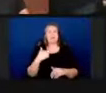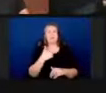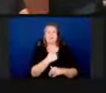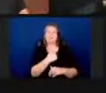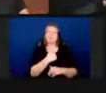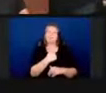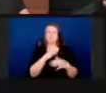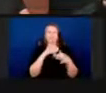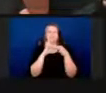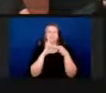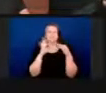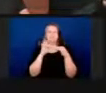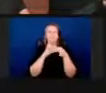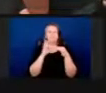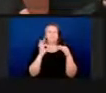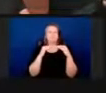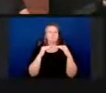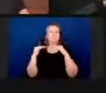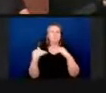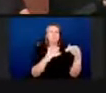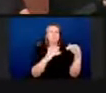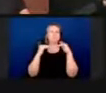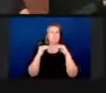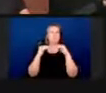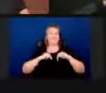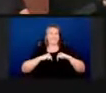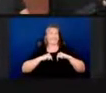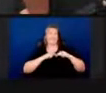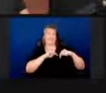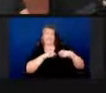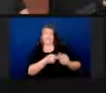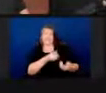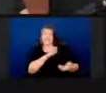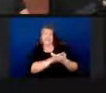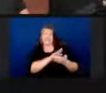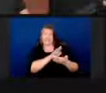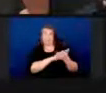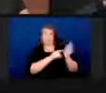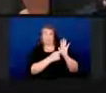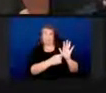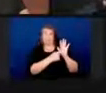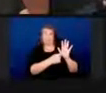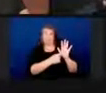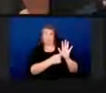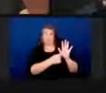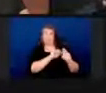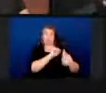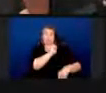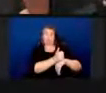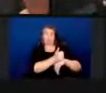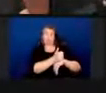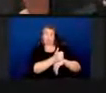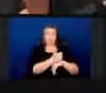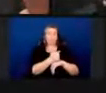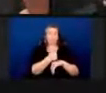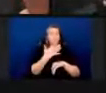Na ningependa kuzungumzia swala la usawa ambalo limetusaidia sana kuweza kupiga hatua